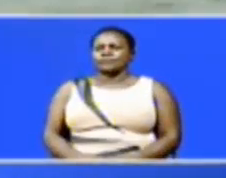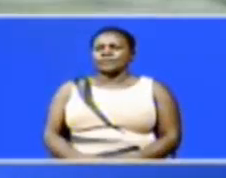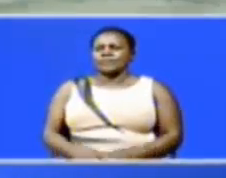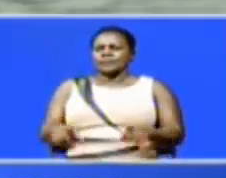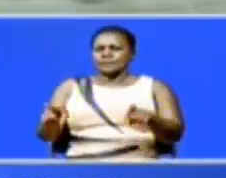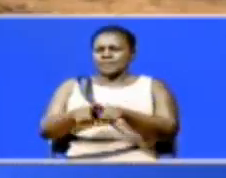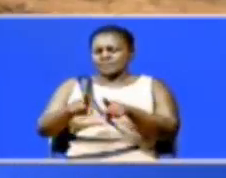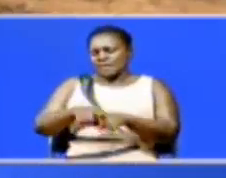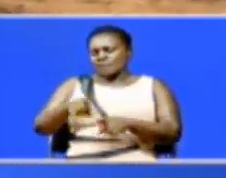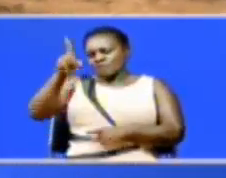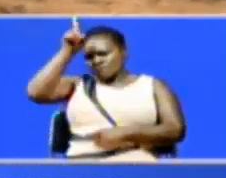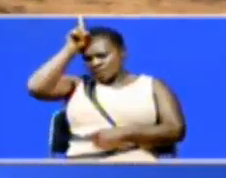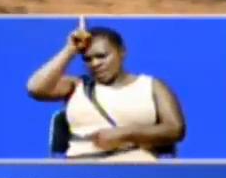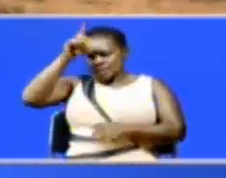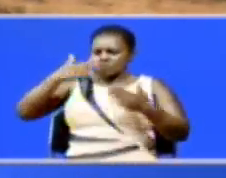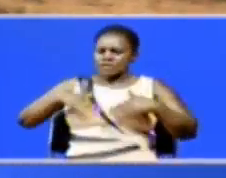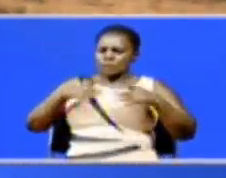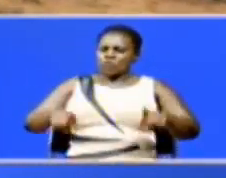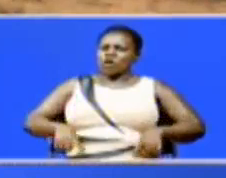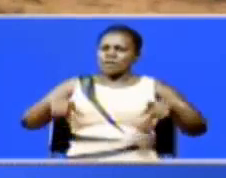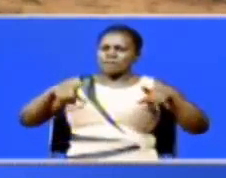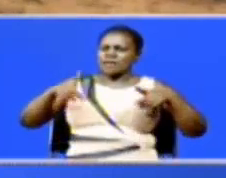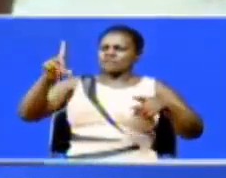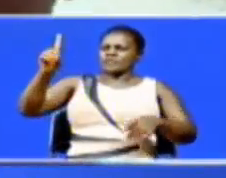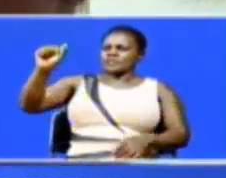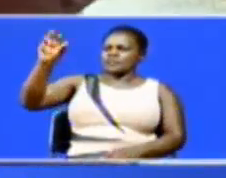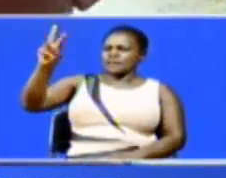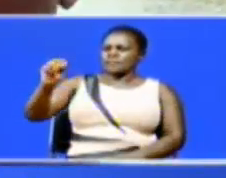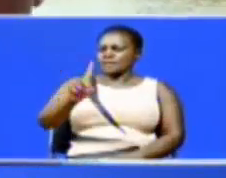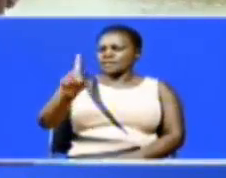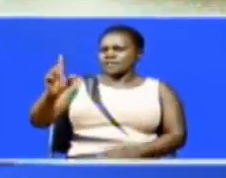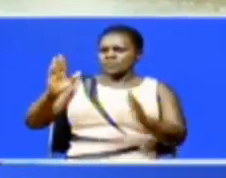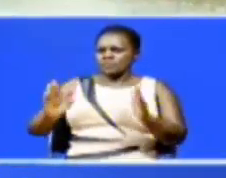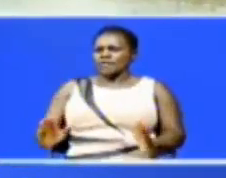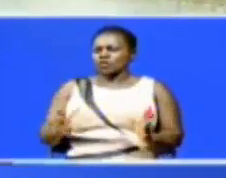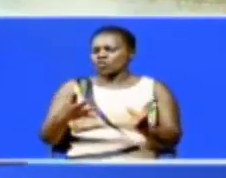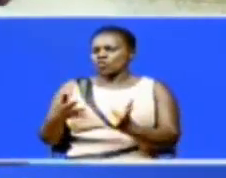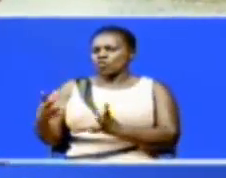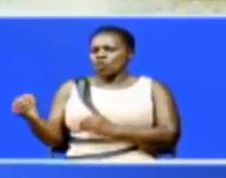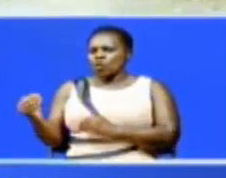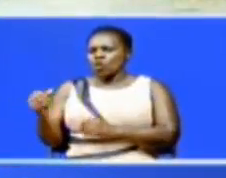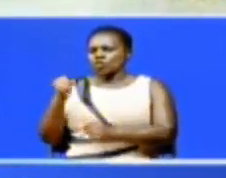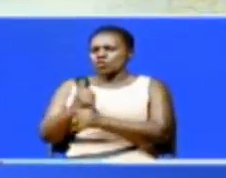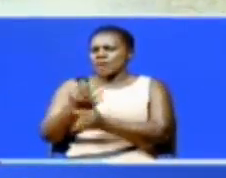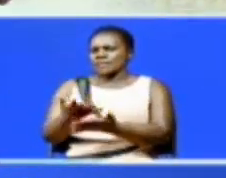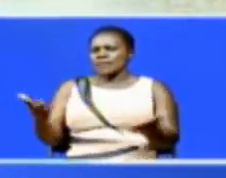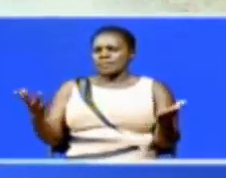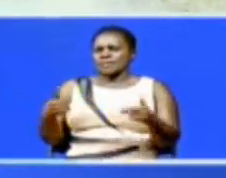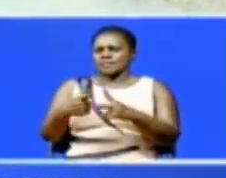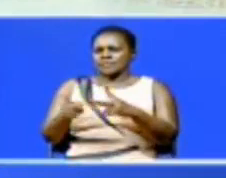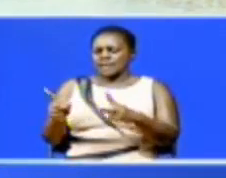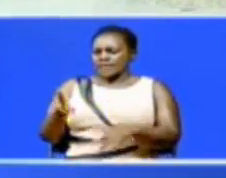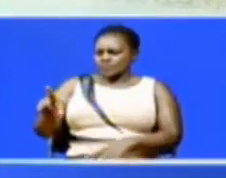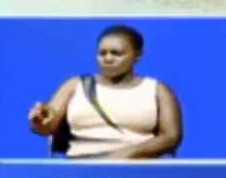Wanakijiji pia wanafaidi kutokana na mradi wa bwawa hapa. Kila mtu anasema hata ataenda kwake atengeneze mahali, aanze kupanda